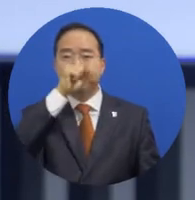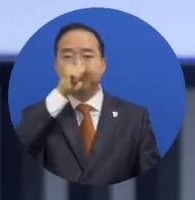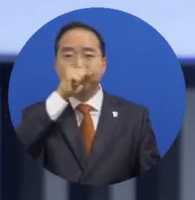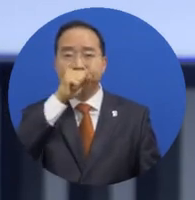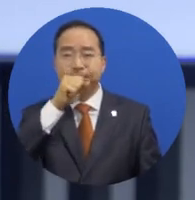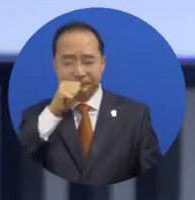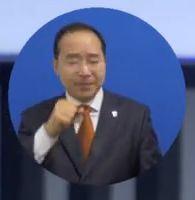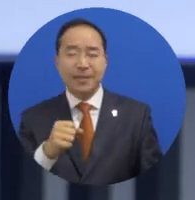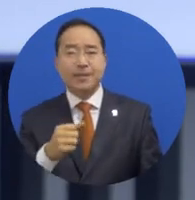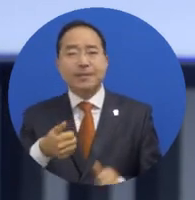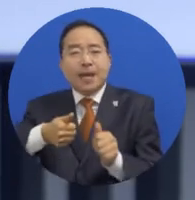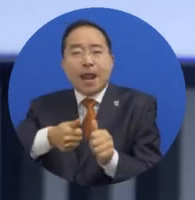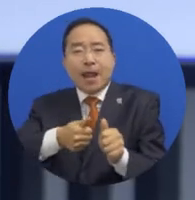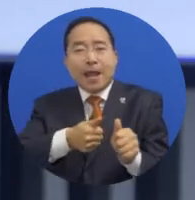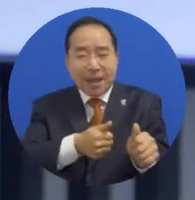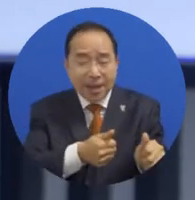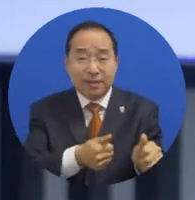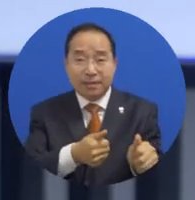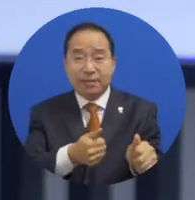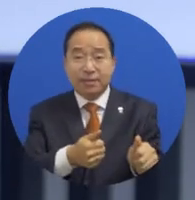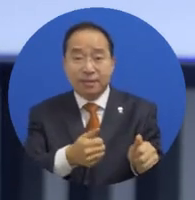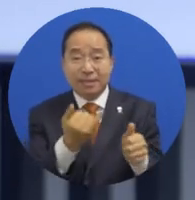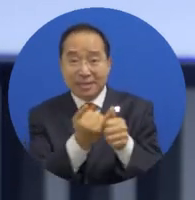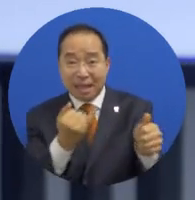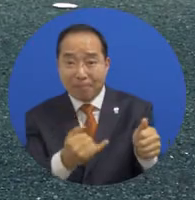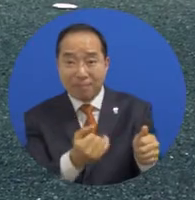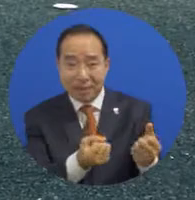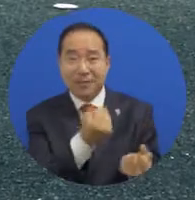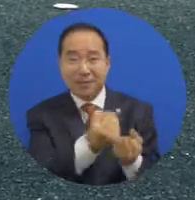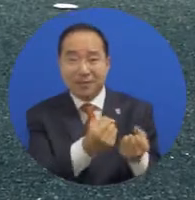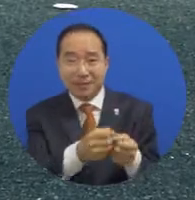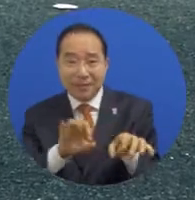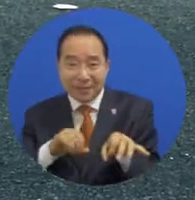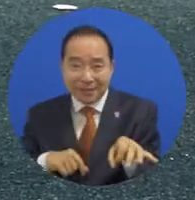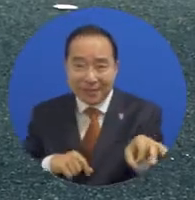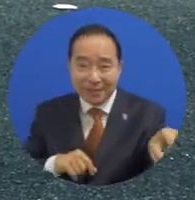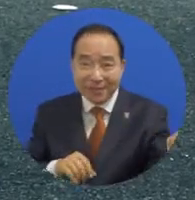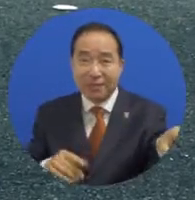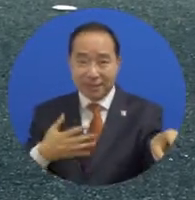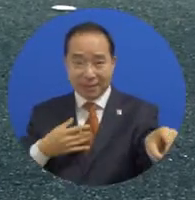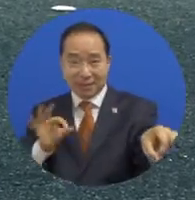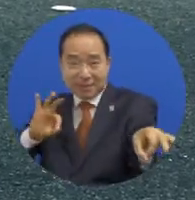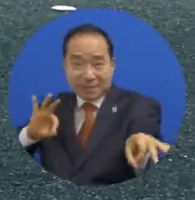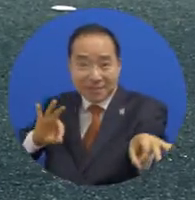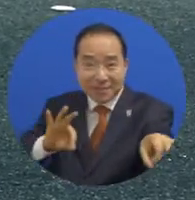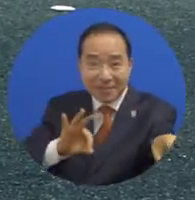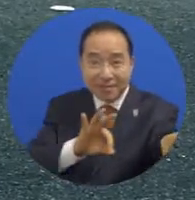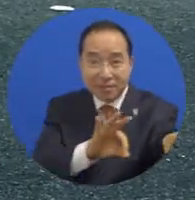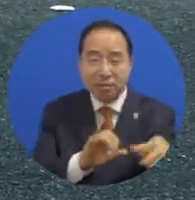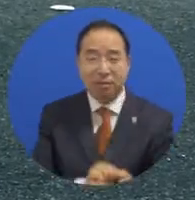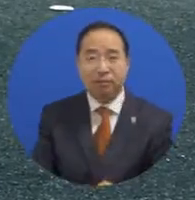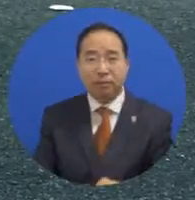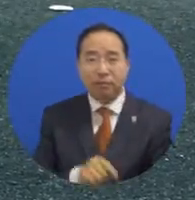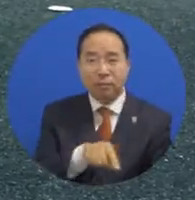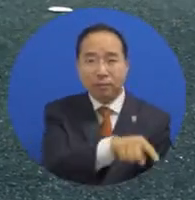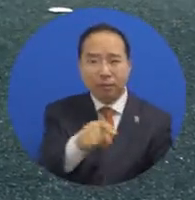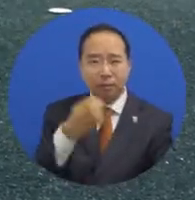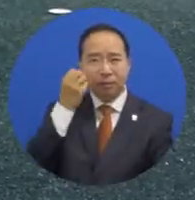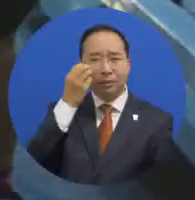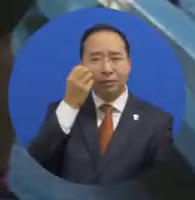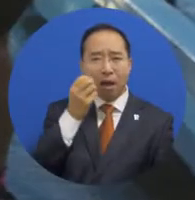달린 자전거를 타고 따라 나섰습니다. 그런데 이상한 남자들 한 30명쯤이 모여 있었어요.